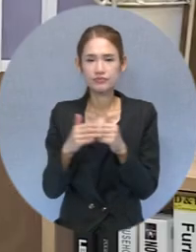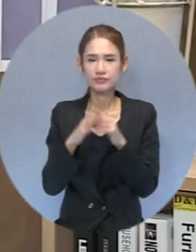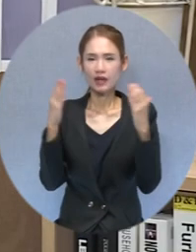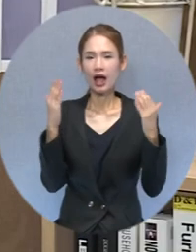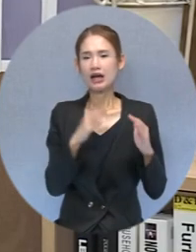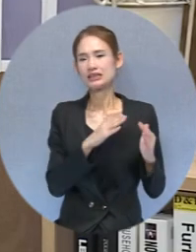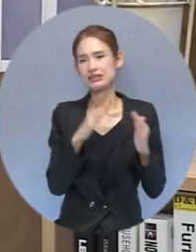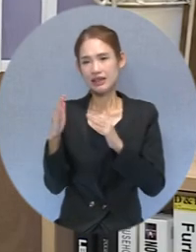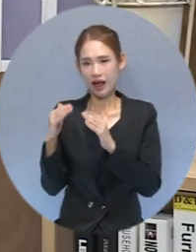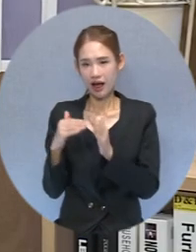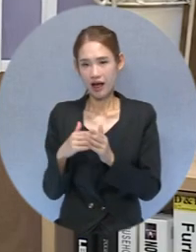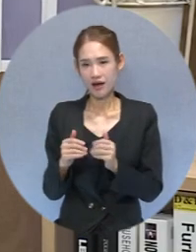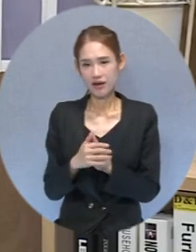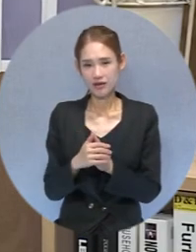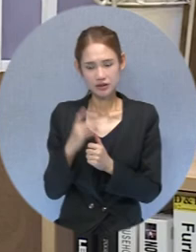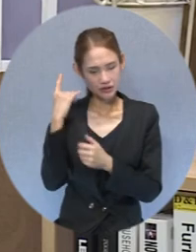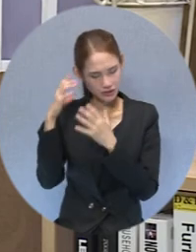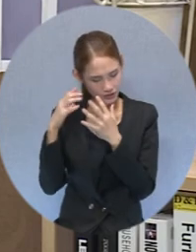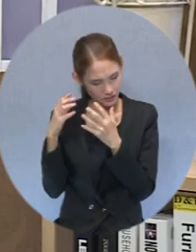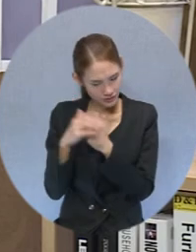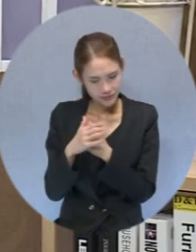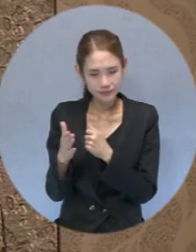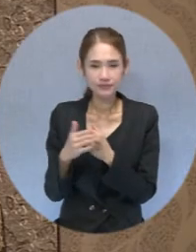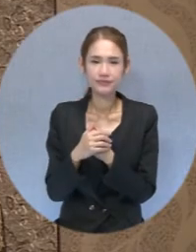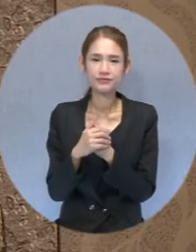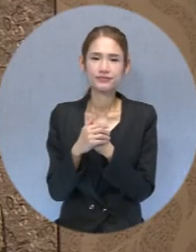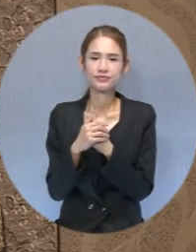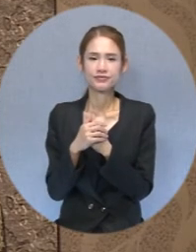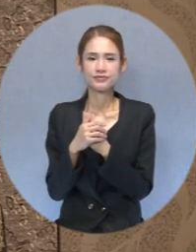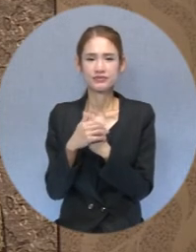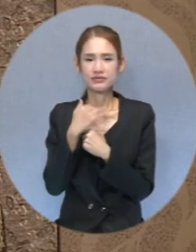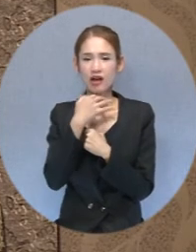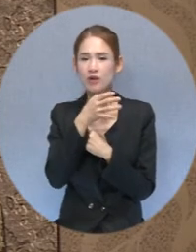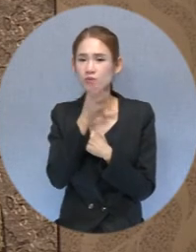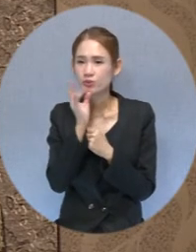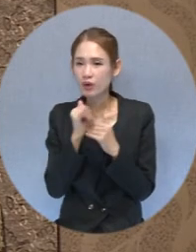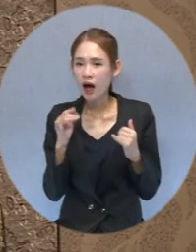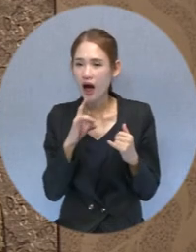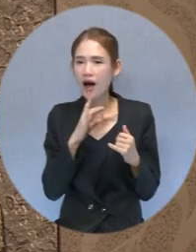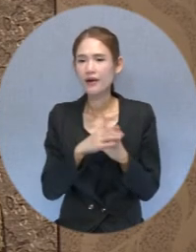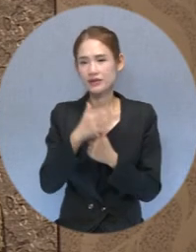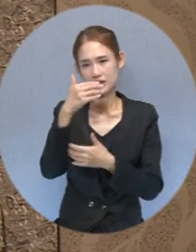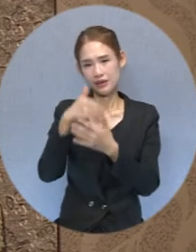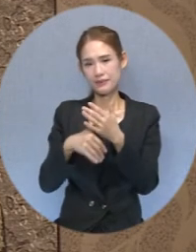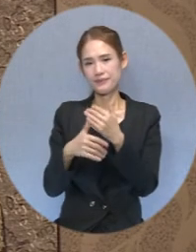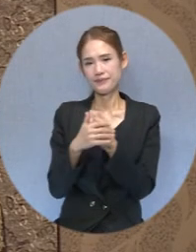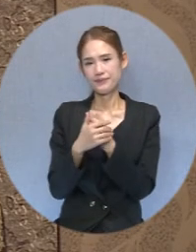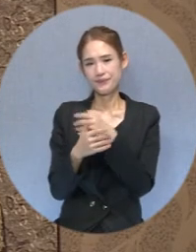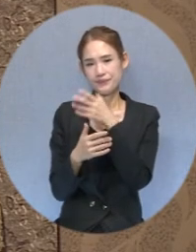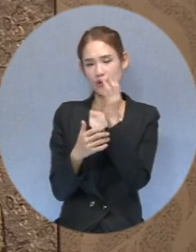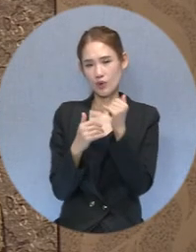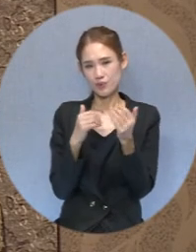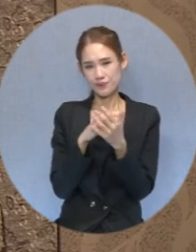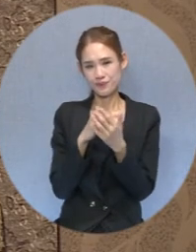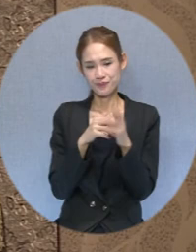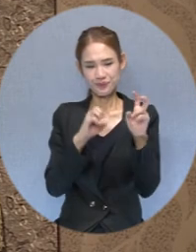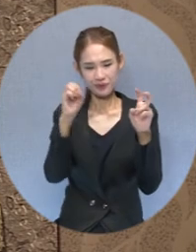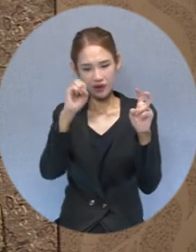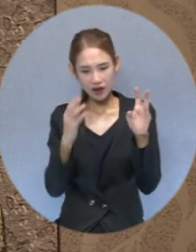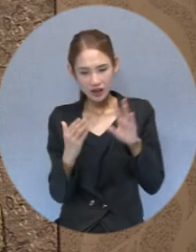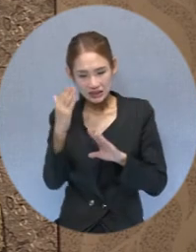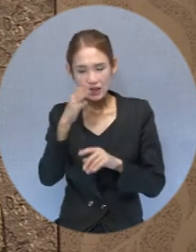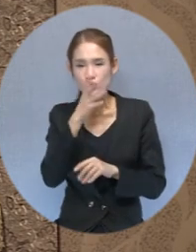다 떠납니다. 시끄러우니까. 나이가 굉장히 많으신 분들이만 남게 되죠. 네. 노인 비율이 20% 이상